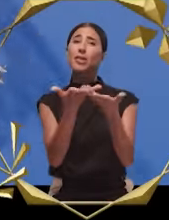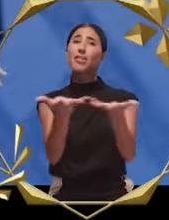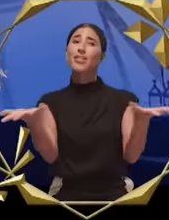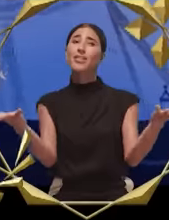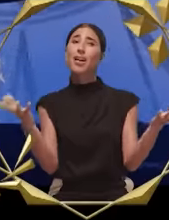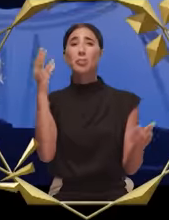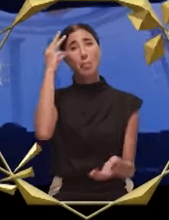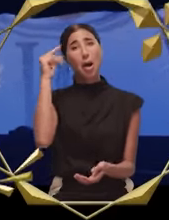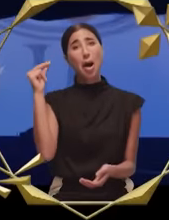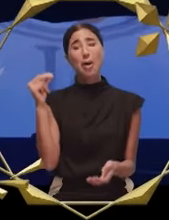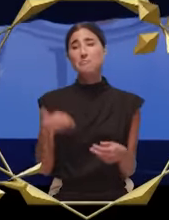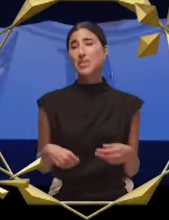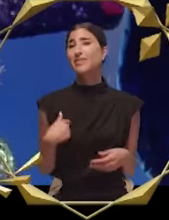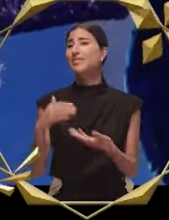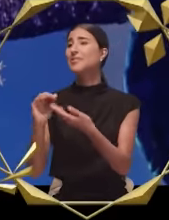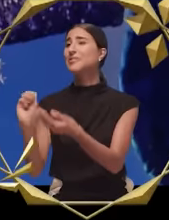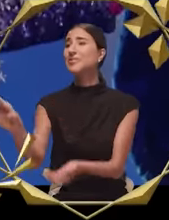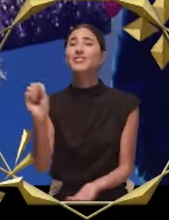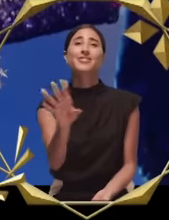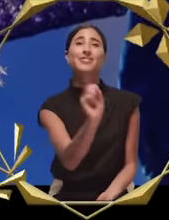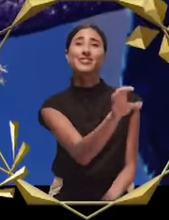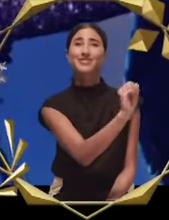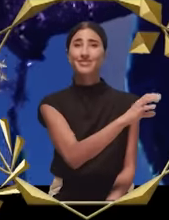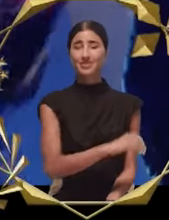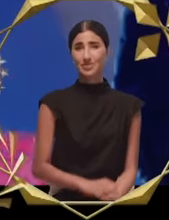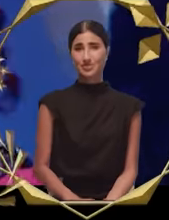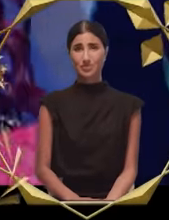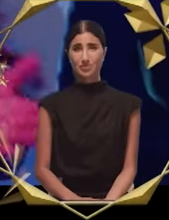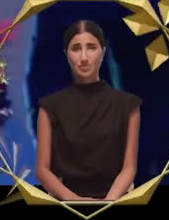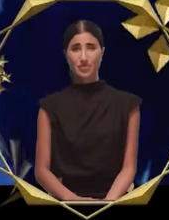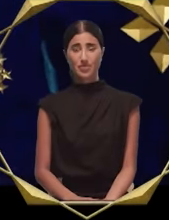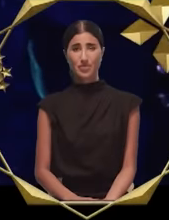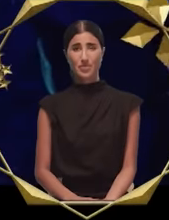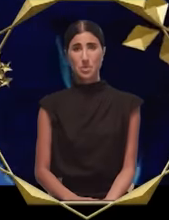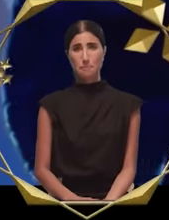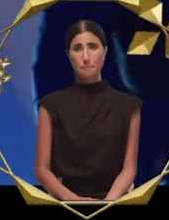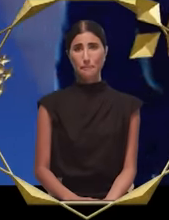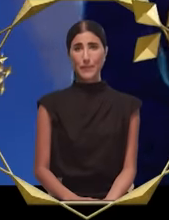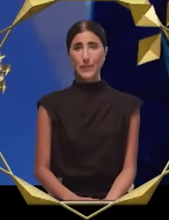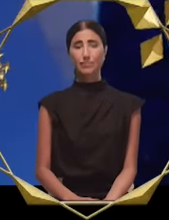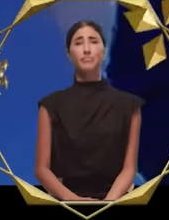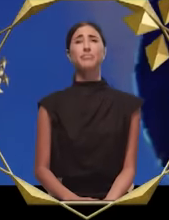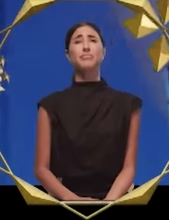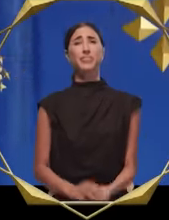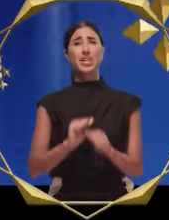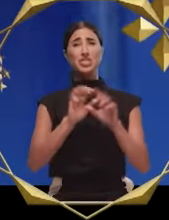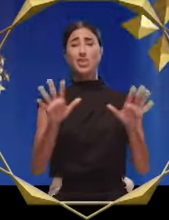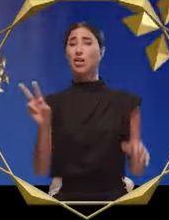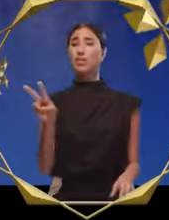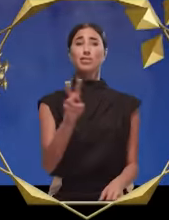حقودا ما جدوى ملك الأشياء ما لم تشعر لها